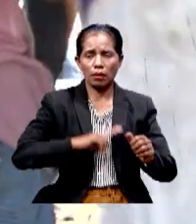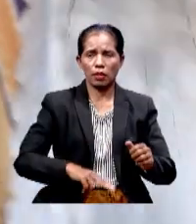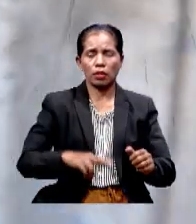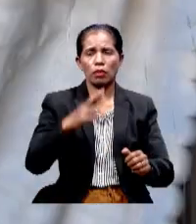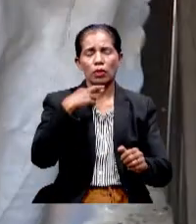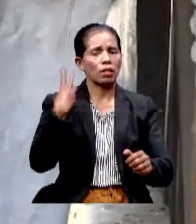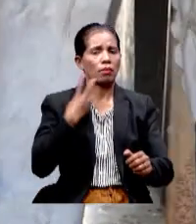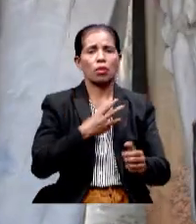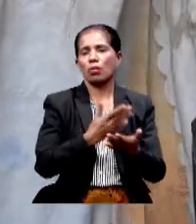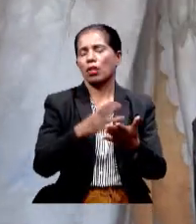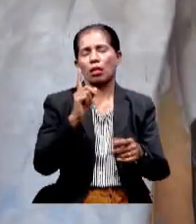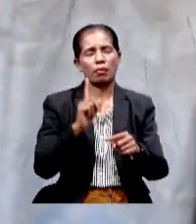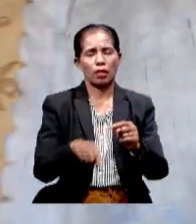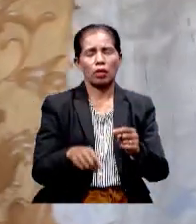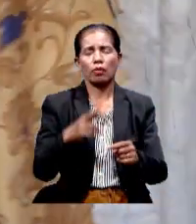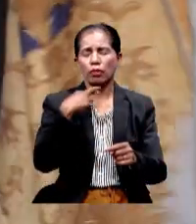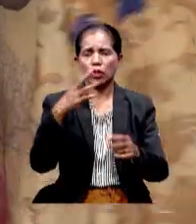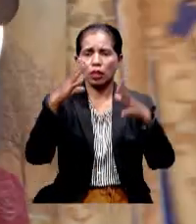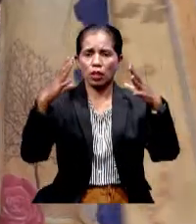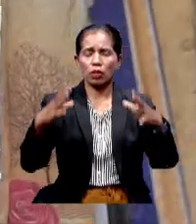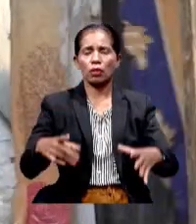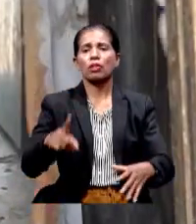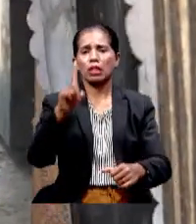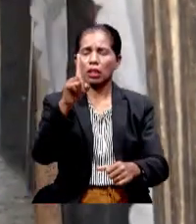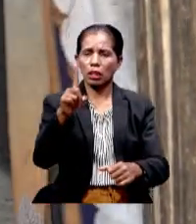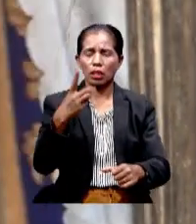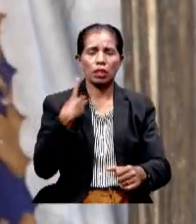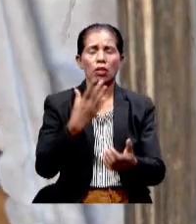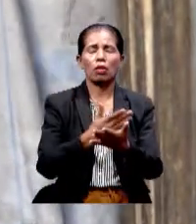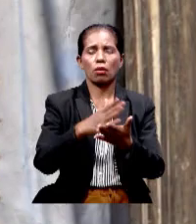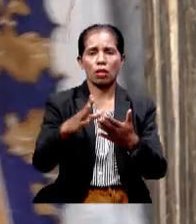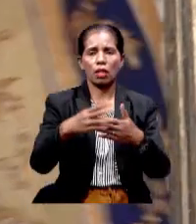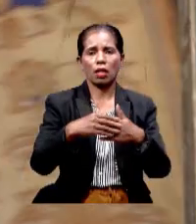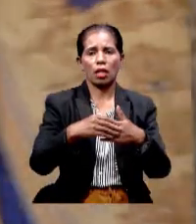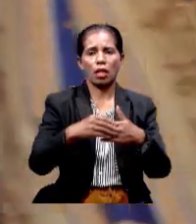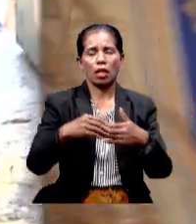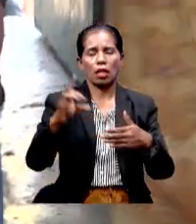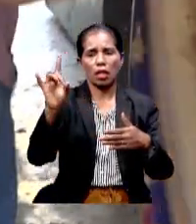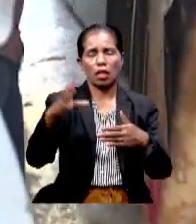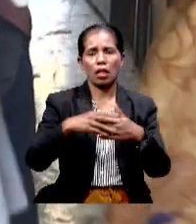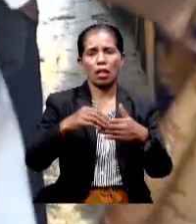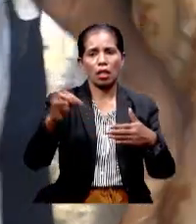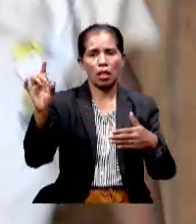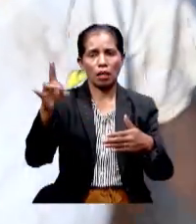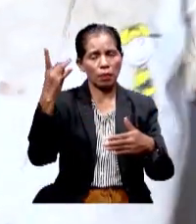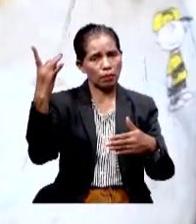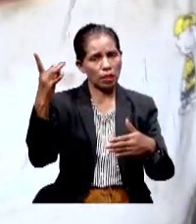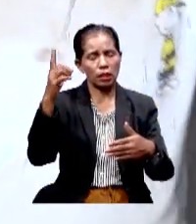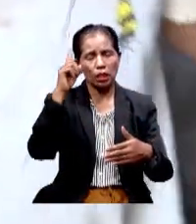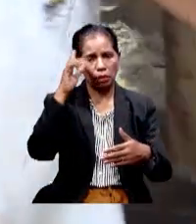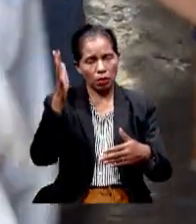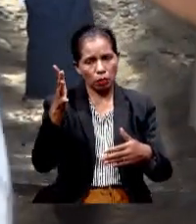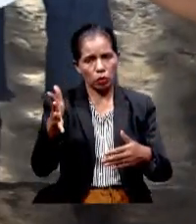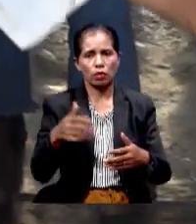kene. Fos aku ida ita susah to 1850, ulu kene kan 1350